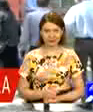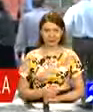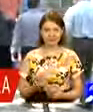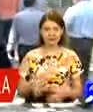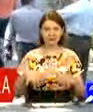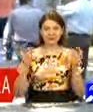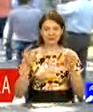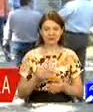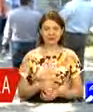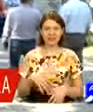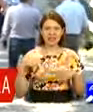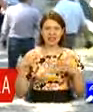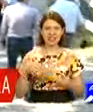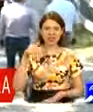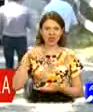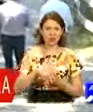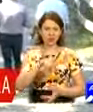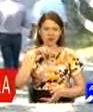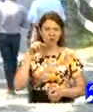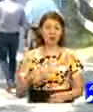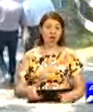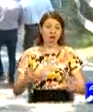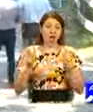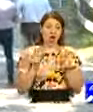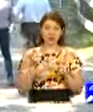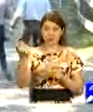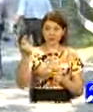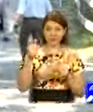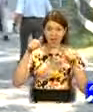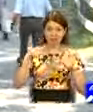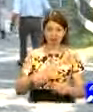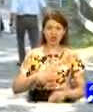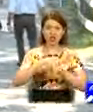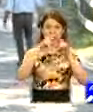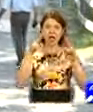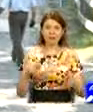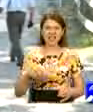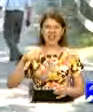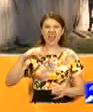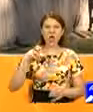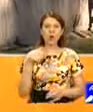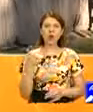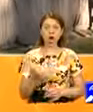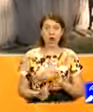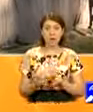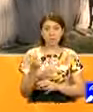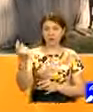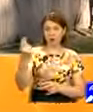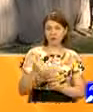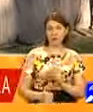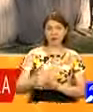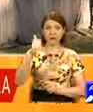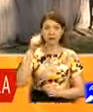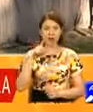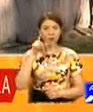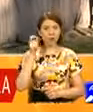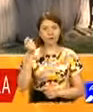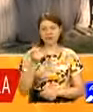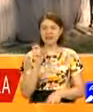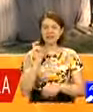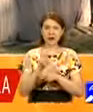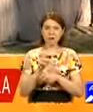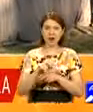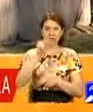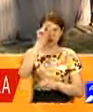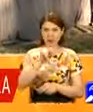bun găsit 30.000 de pelerini sunt așteptați să vină aici la Mănăstirea Nicula primii au sosit încă de ieri vin să participă la